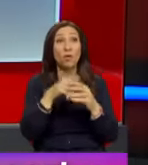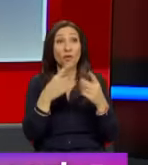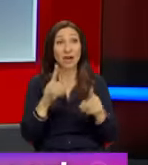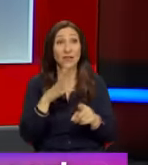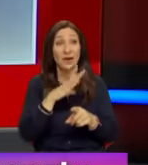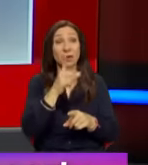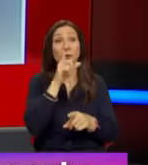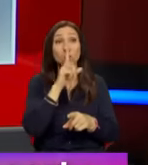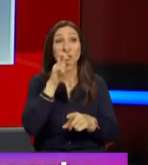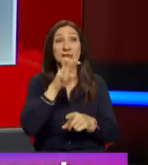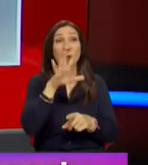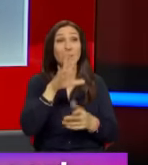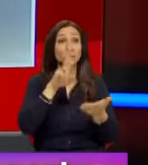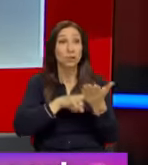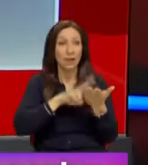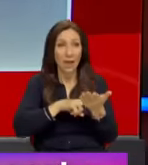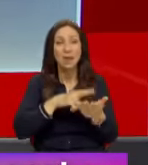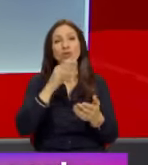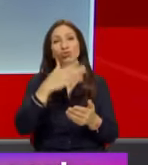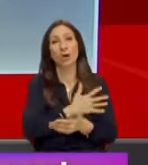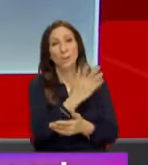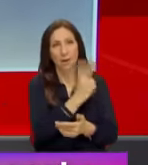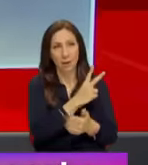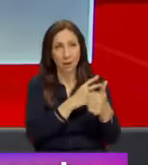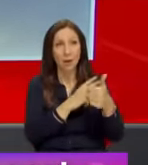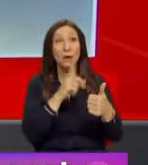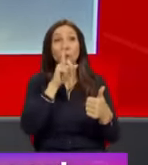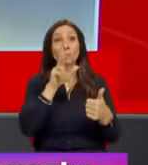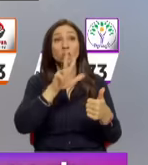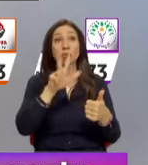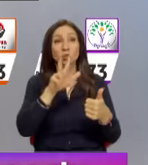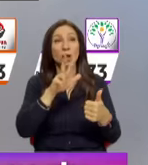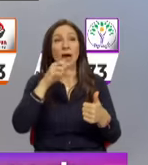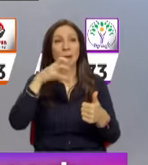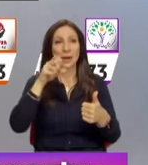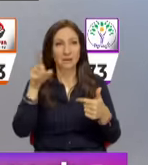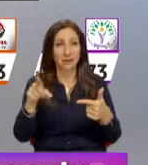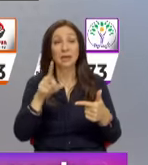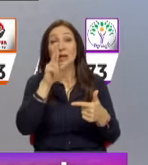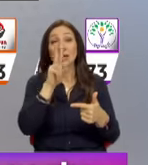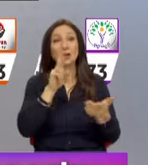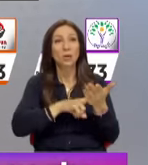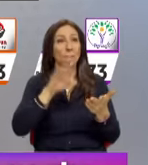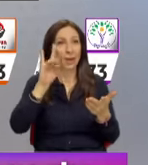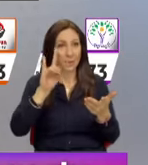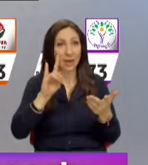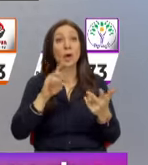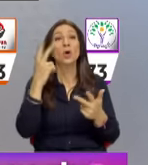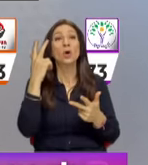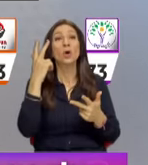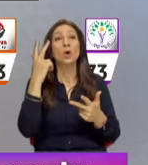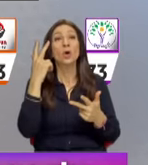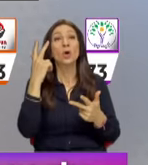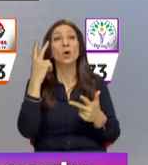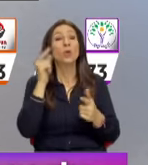söyleyeyim. 185 üye Cumhuriyet Halk Partisi'nde, 130 üye AK Parti'de, 2 üye MHP